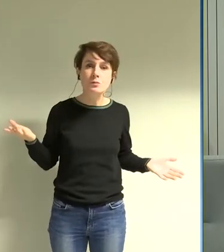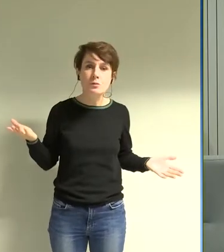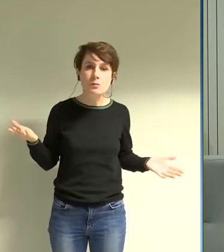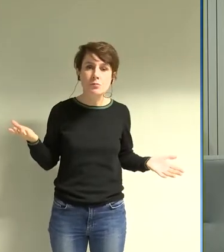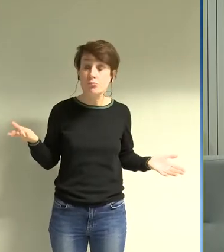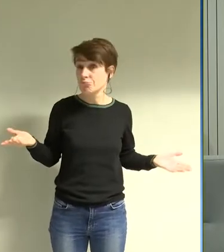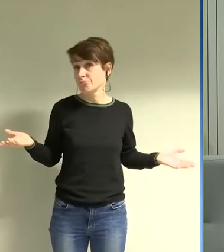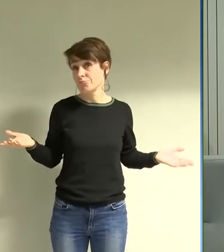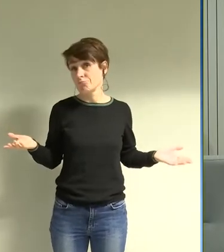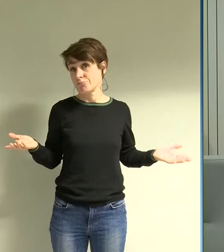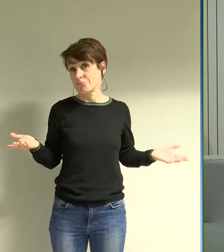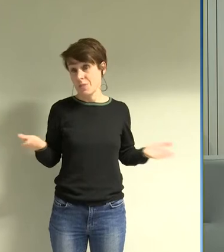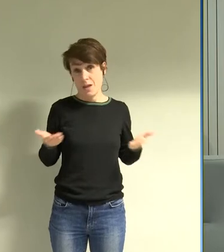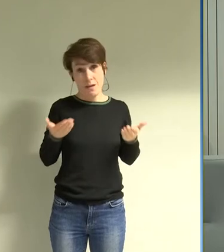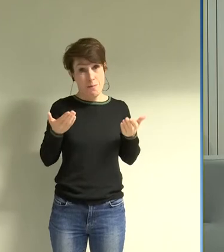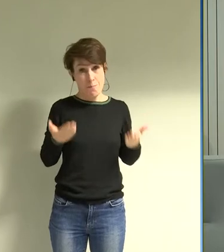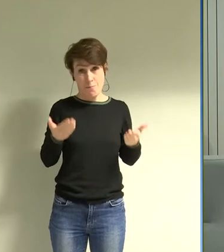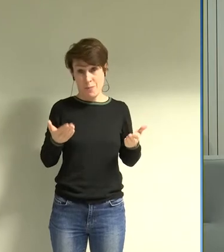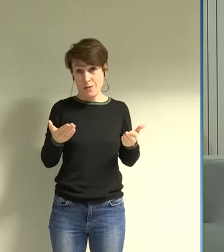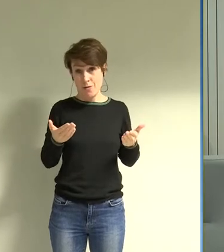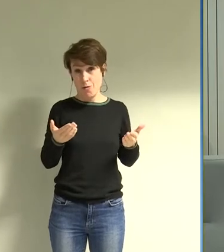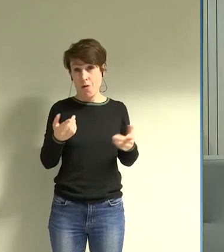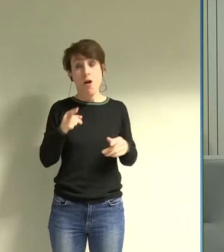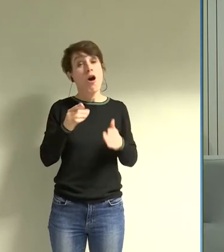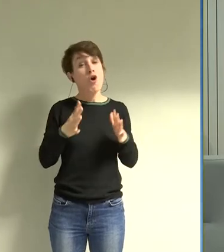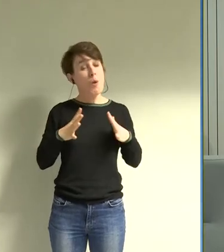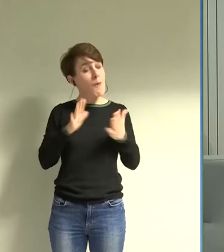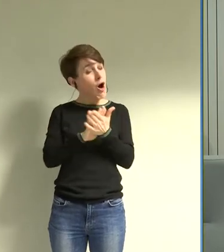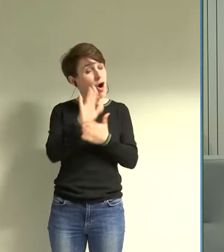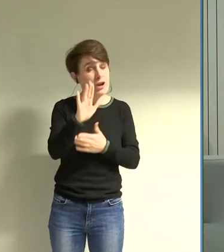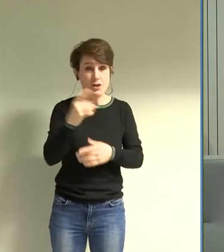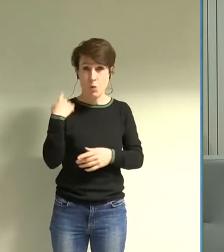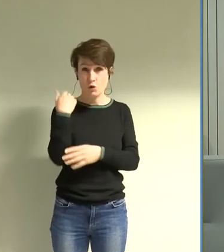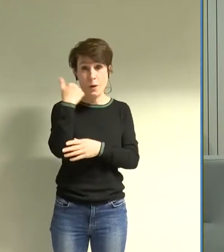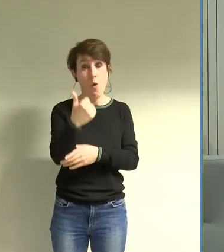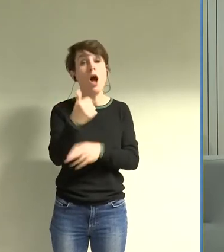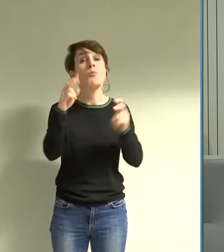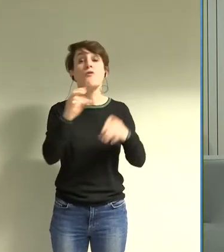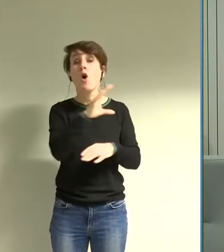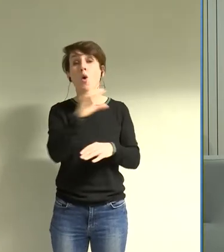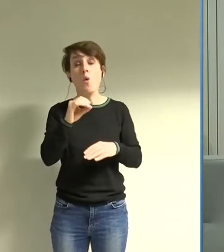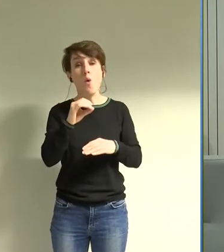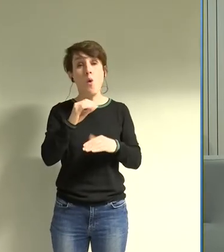personne ne parle même de votre engagement numéro un sur la co construction qui n'a engagé que ceux qui l'ont lu